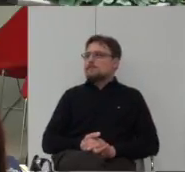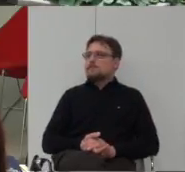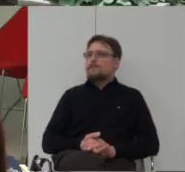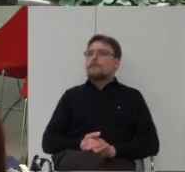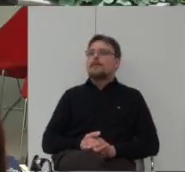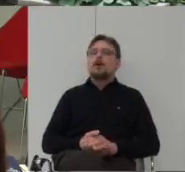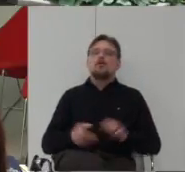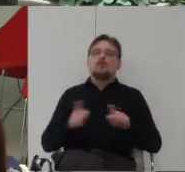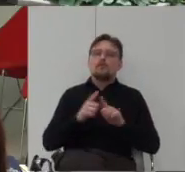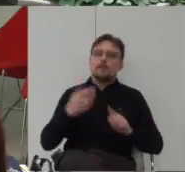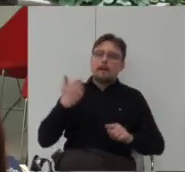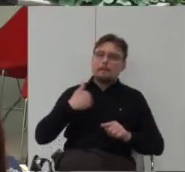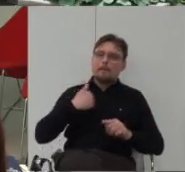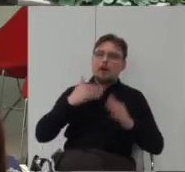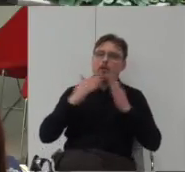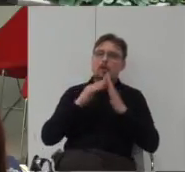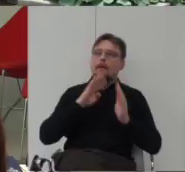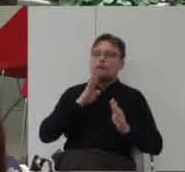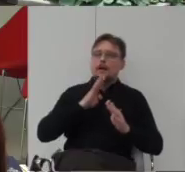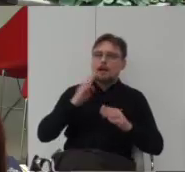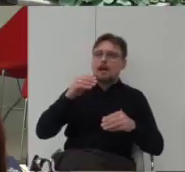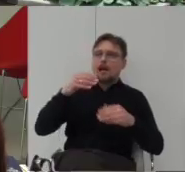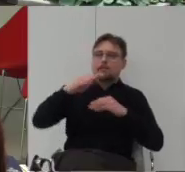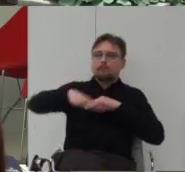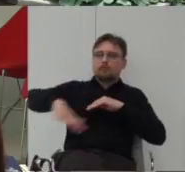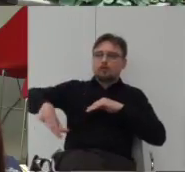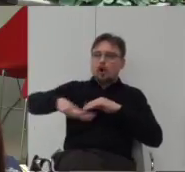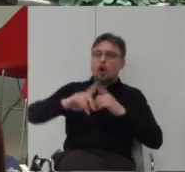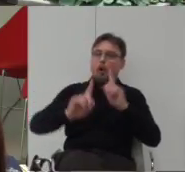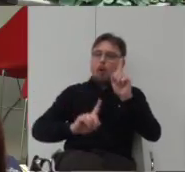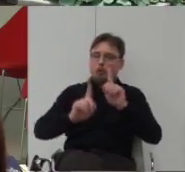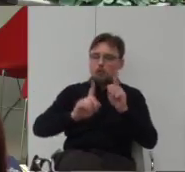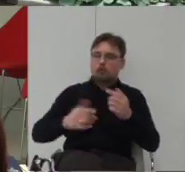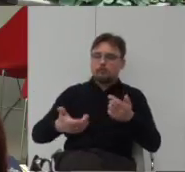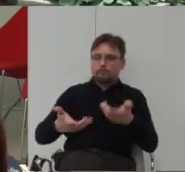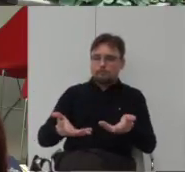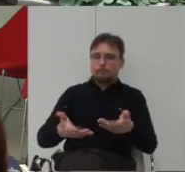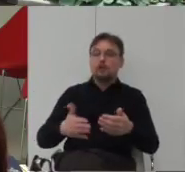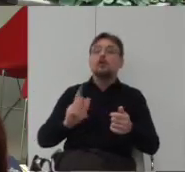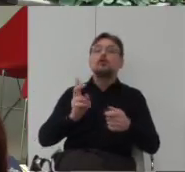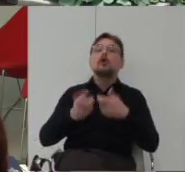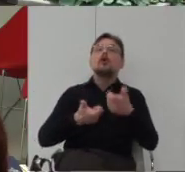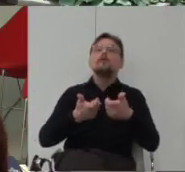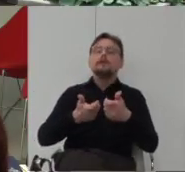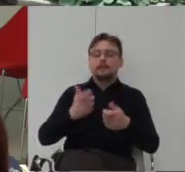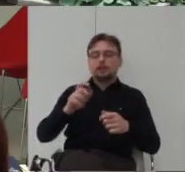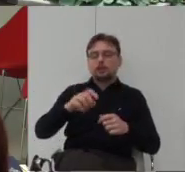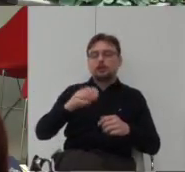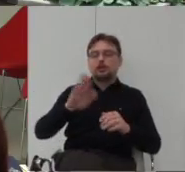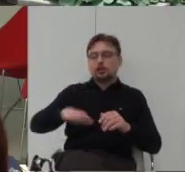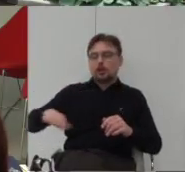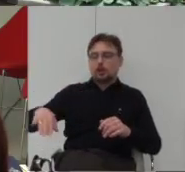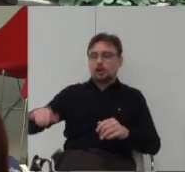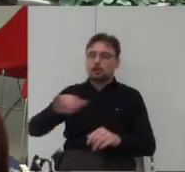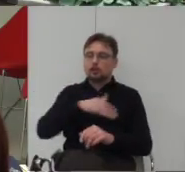Przed Białym Domem też powstał taki ogród, który nie jest uprawiany przez urzędników, tylko przez dzieci ze szkół.